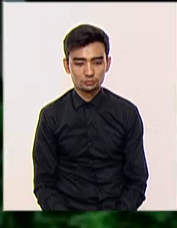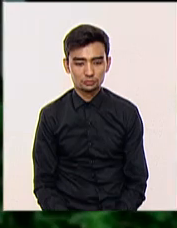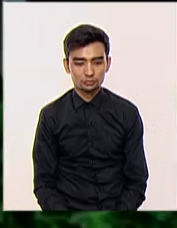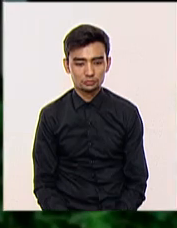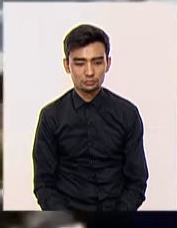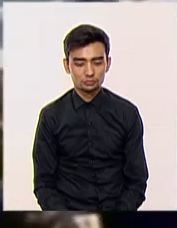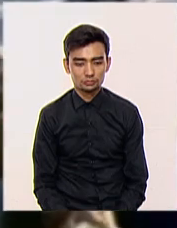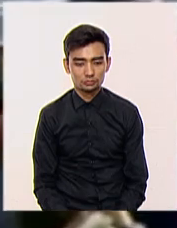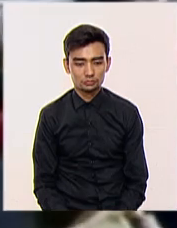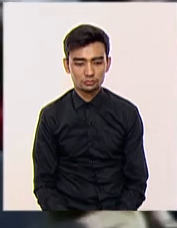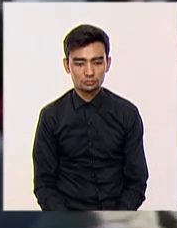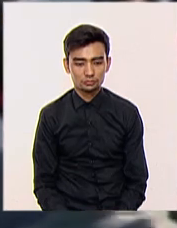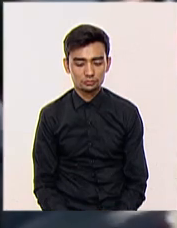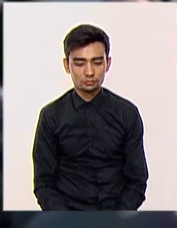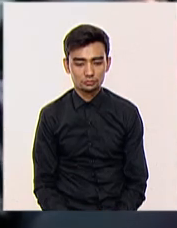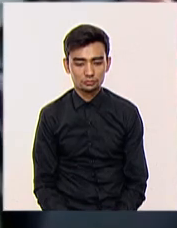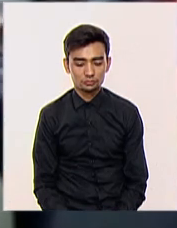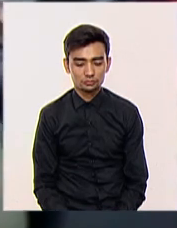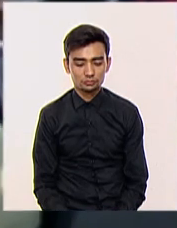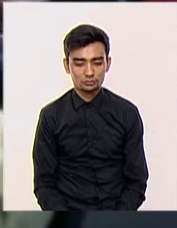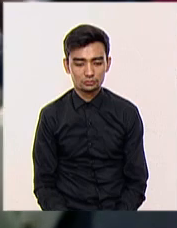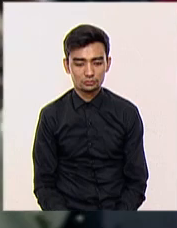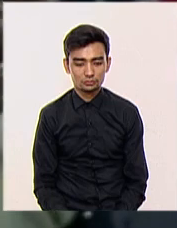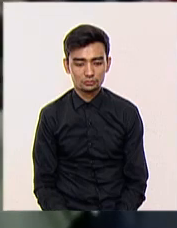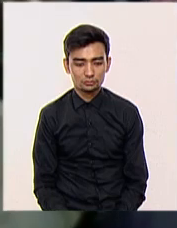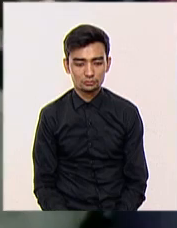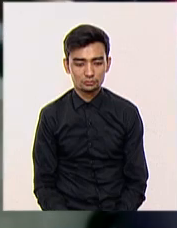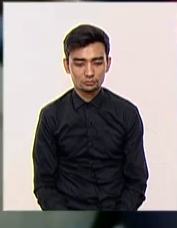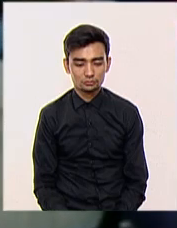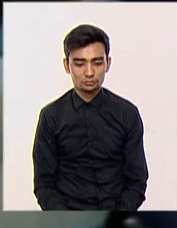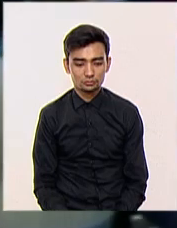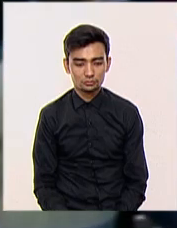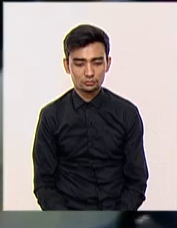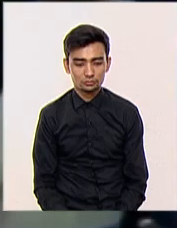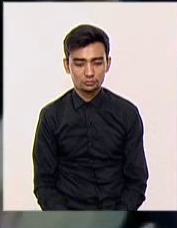Чтобы умереть нам жив. Слово Господне.